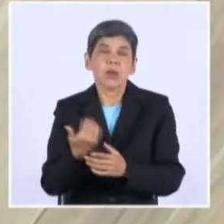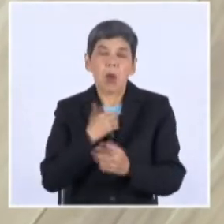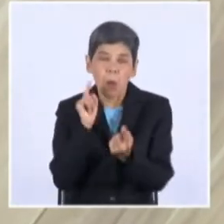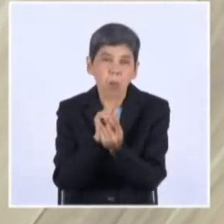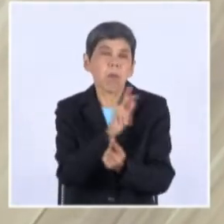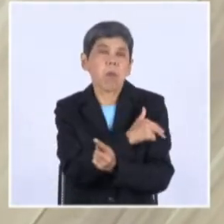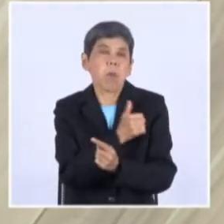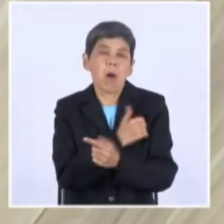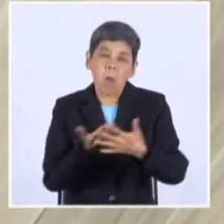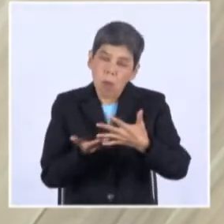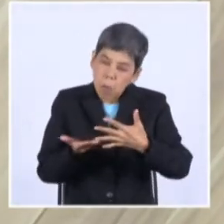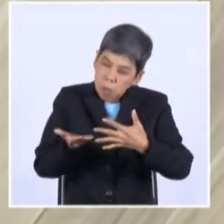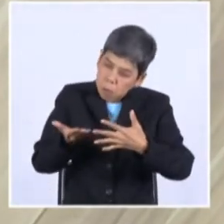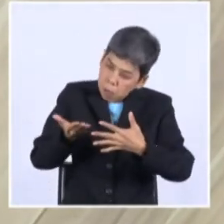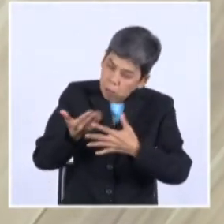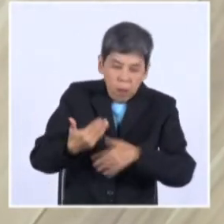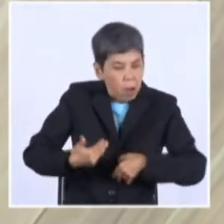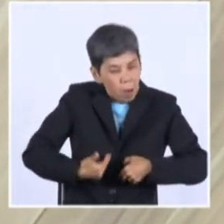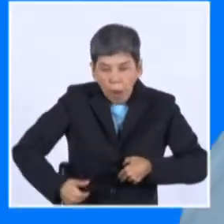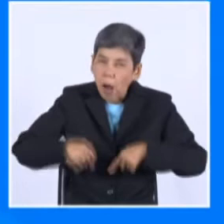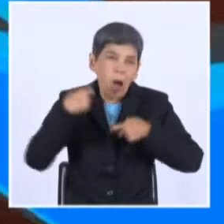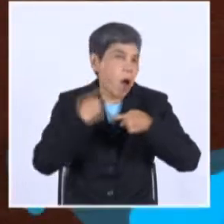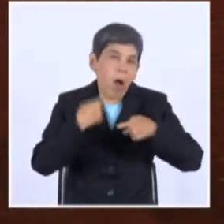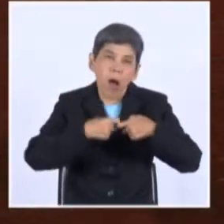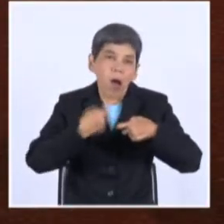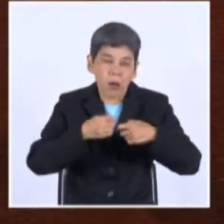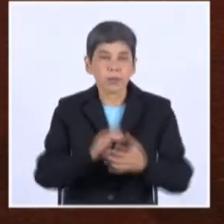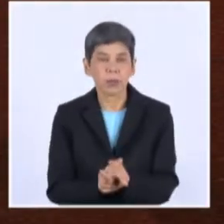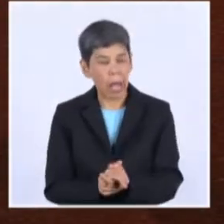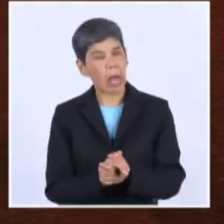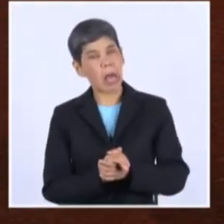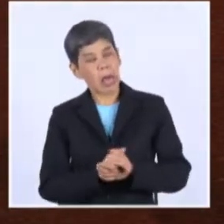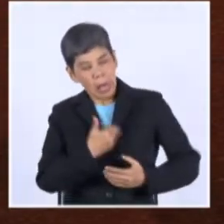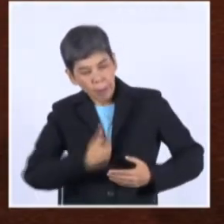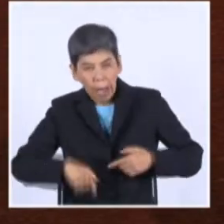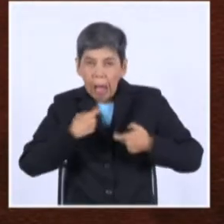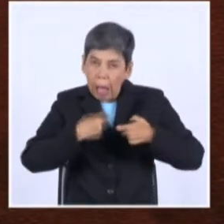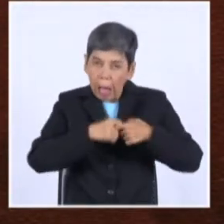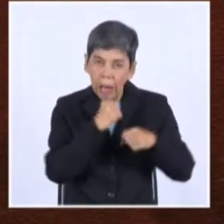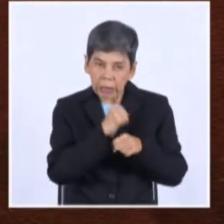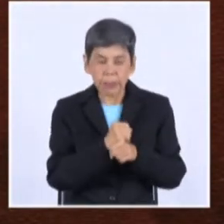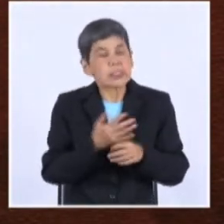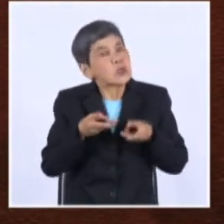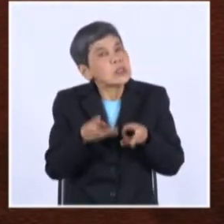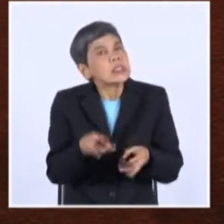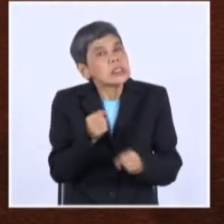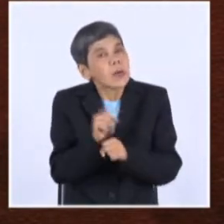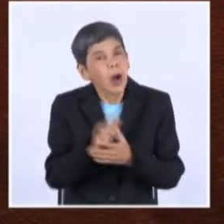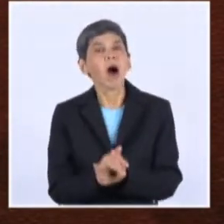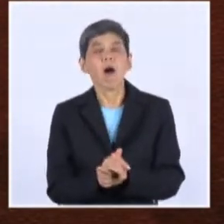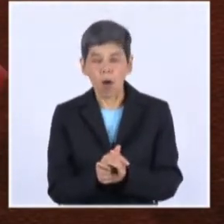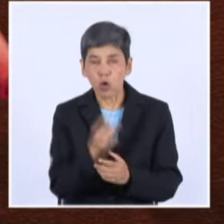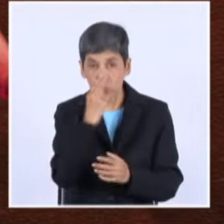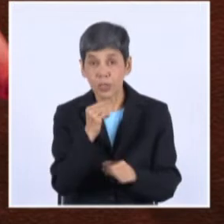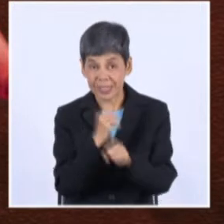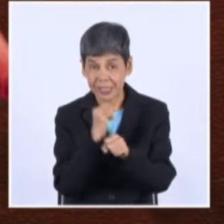แพทย์ในระยะที่เราไม่สามารถผ่าตัดรักษาให้หายขาดได้แล้ว เมื่อไม่สามารถรักษาให้หายขาดได้ต้องทำอย่างไรก่อนอื่นมาดู